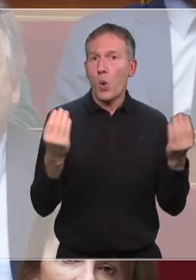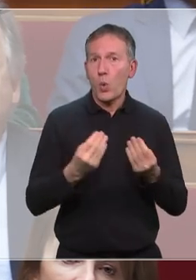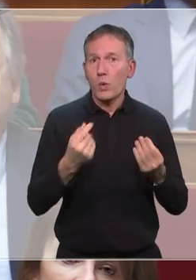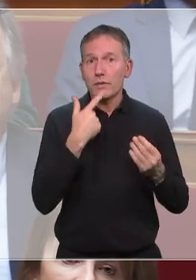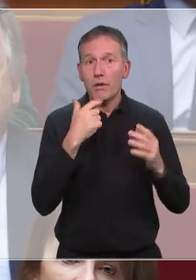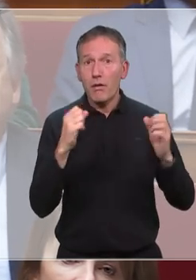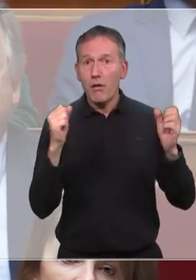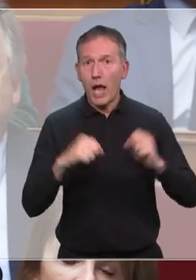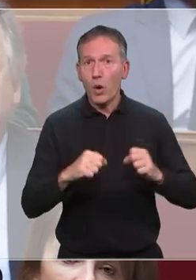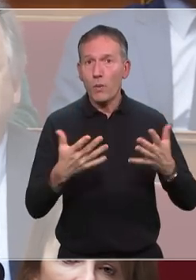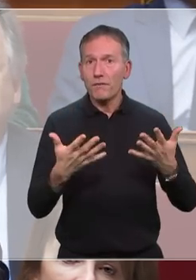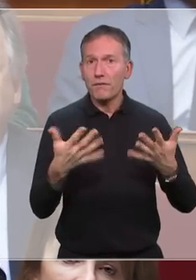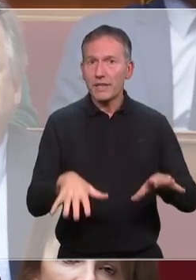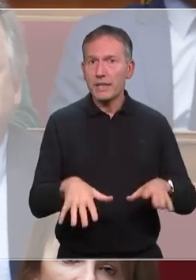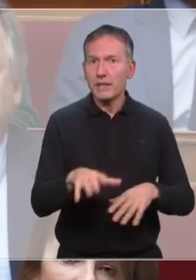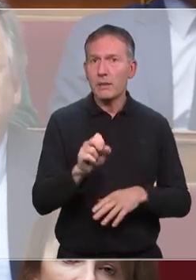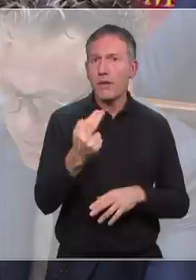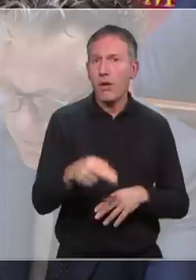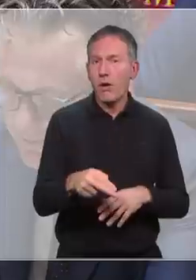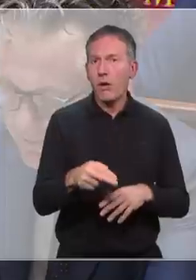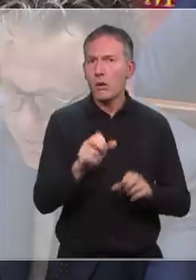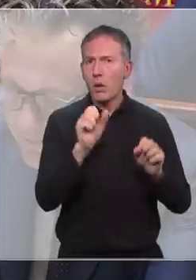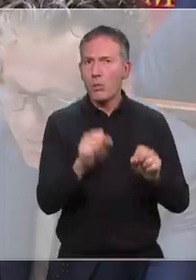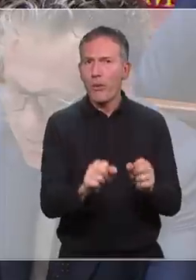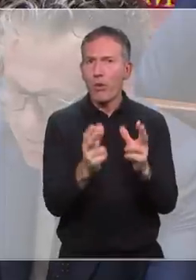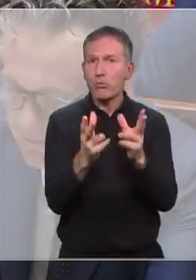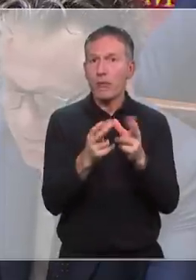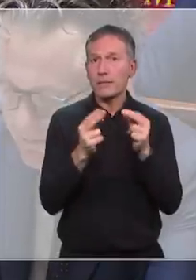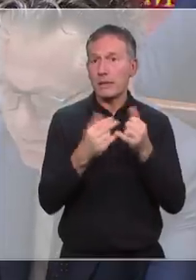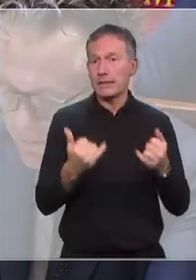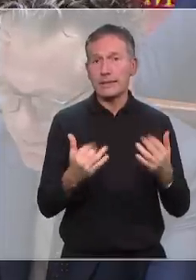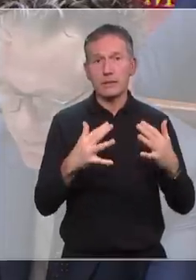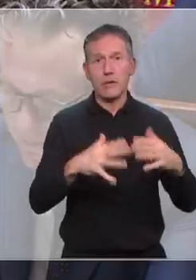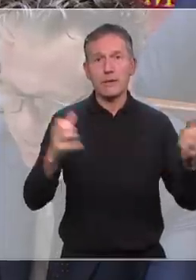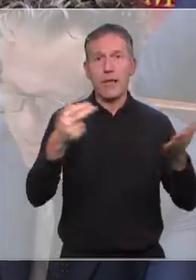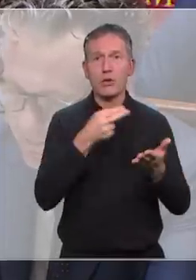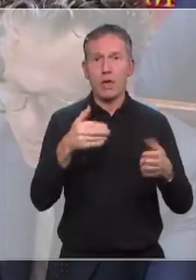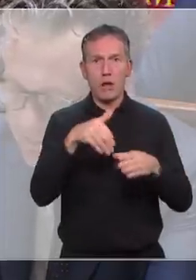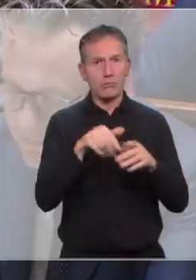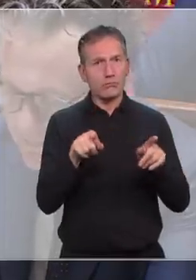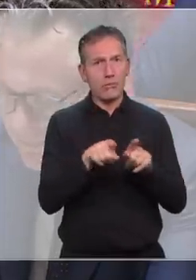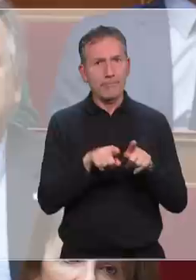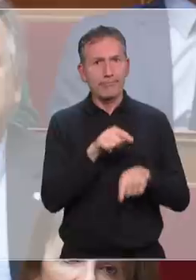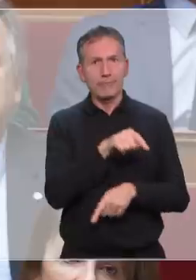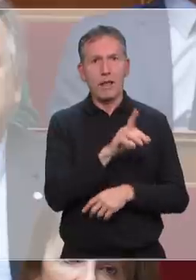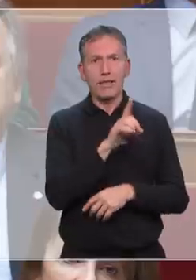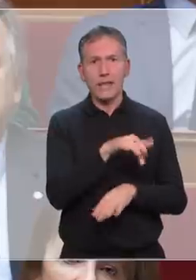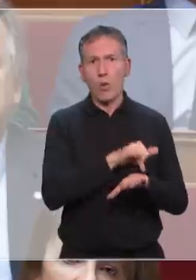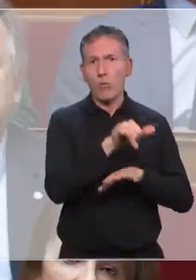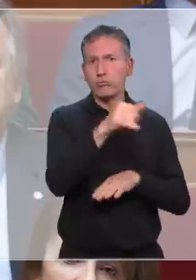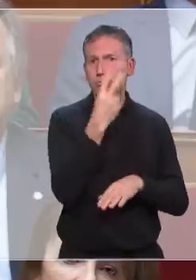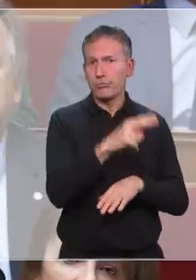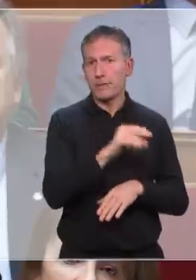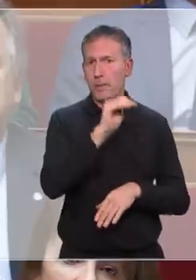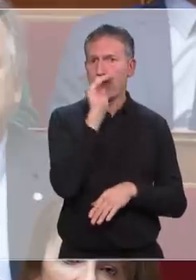accord a-t-il été trouvé? Pouvez-vous garantir solennellement à la représentation nationale que c'est bien Dassault qui sera maître d'œuvre de